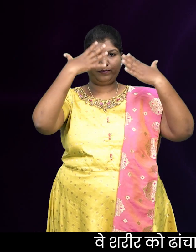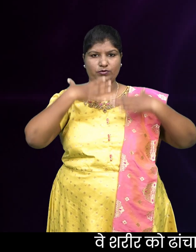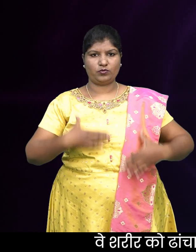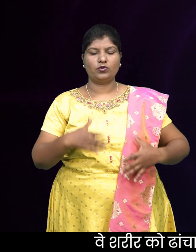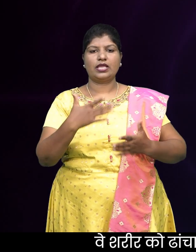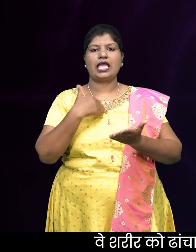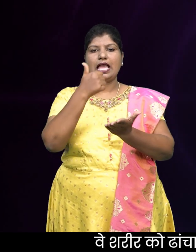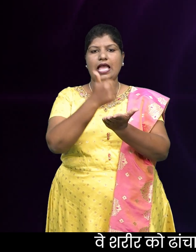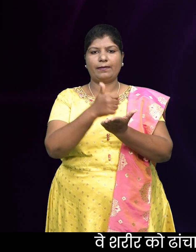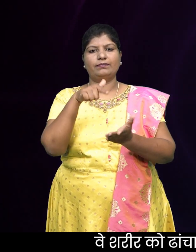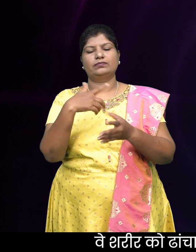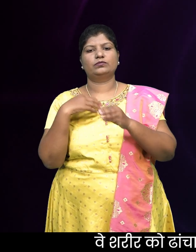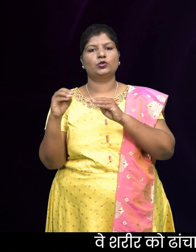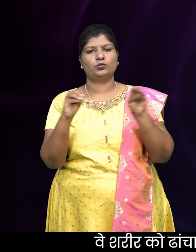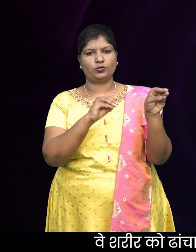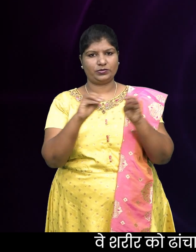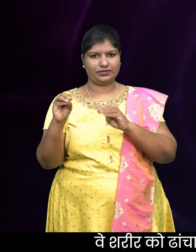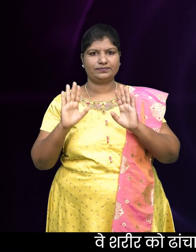हैं।